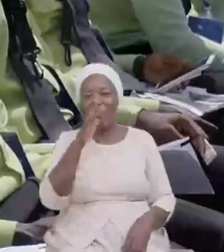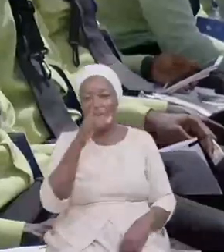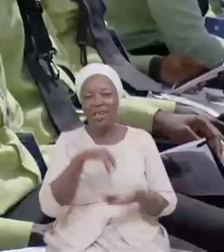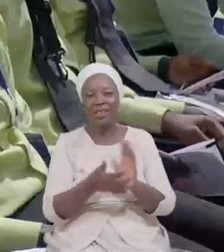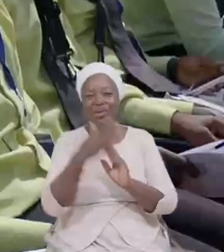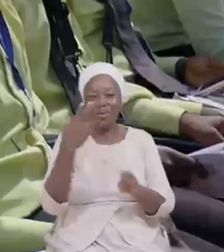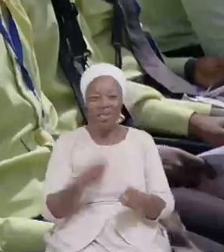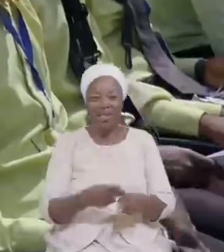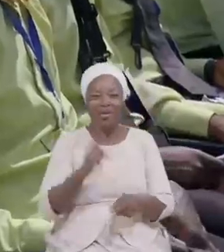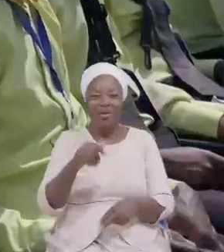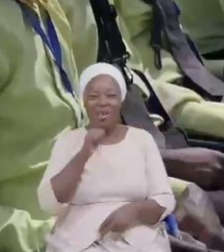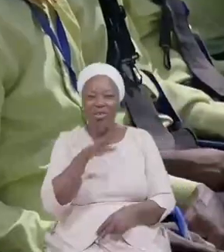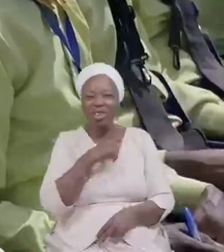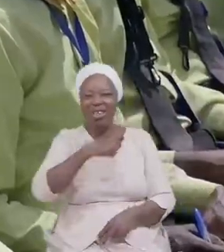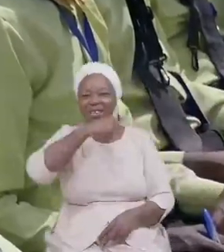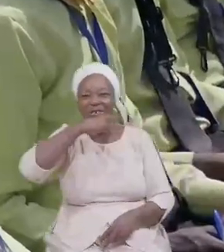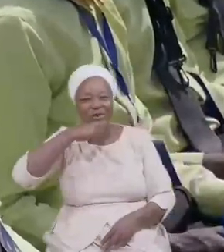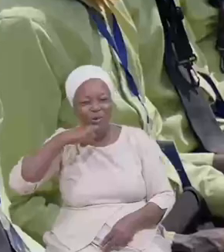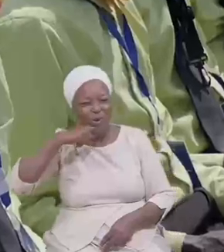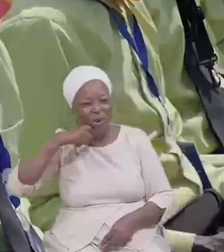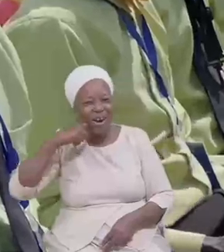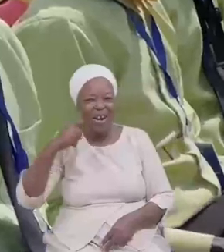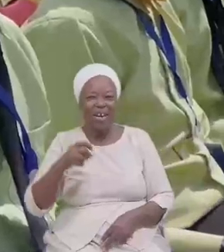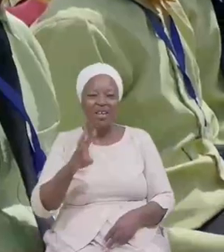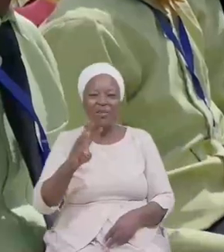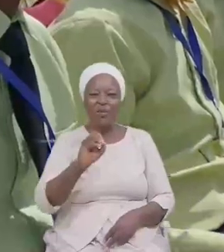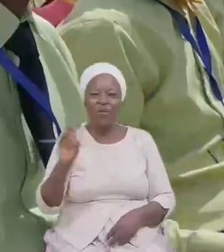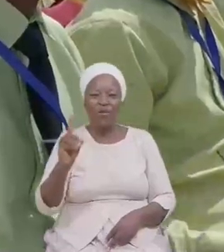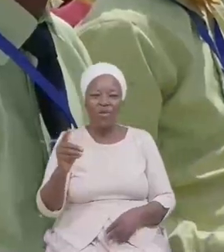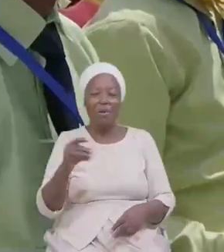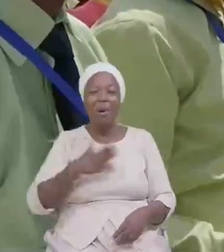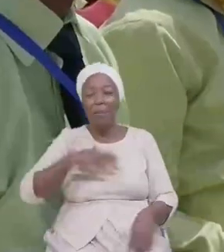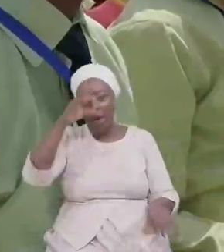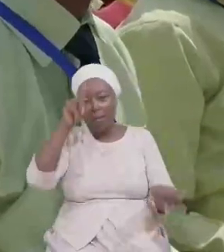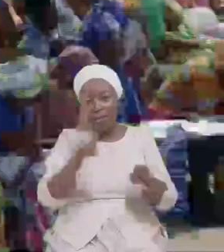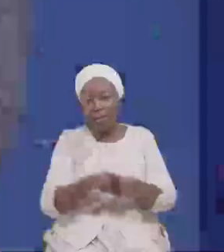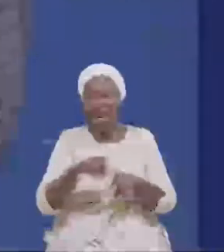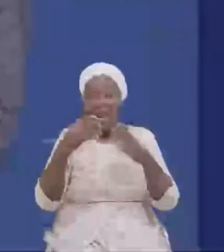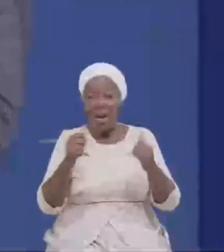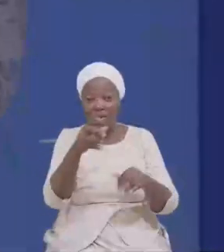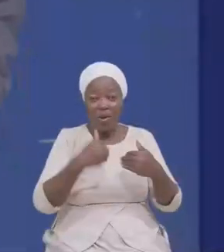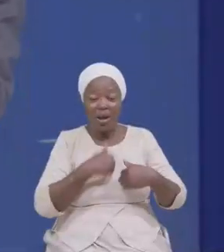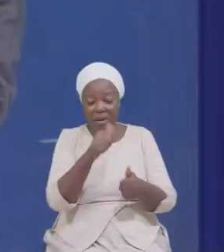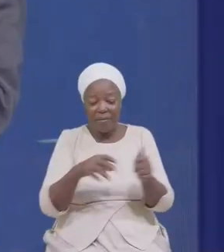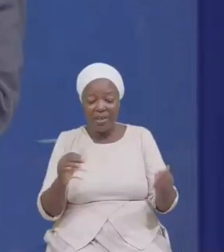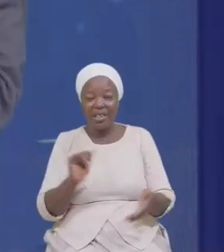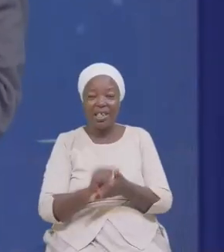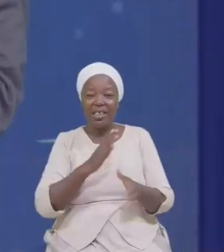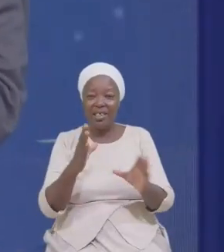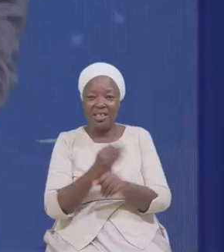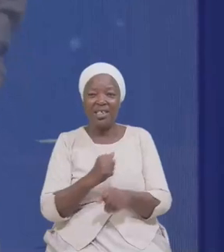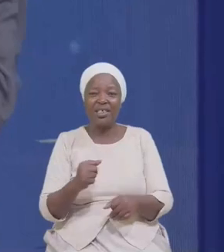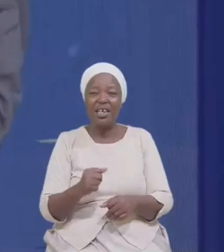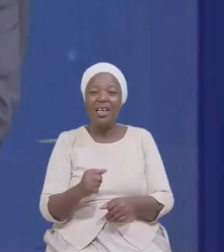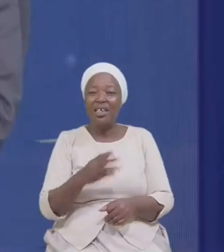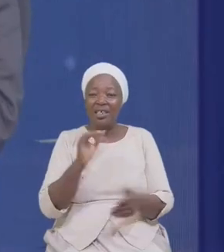Tu n'es pas un bois sec, frère. Tu as tout ce qu'il faut. Et tes